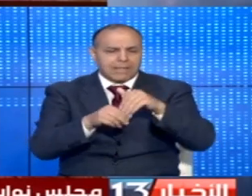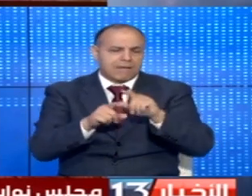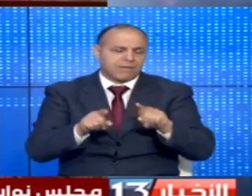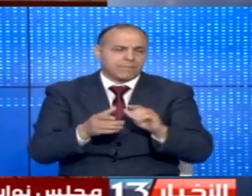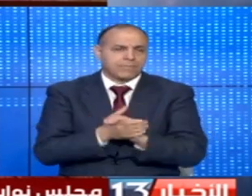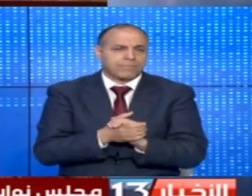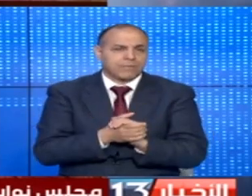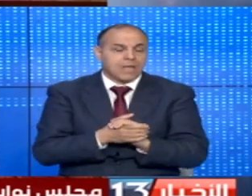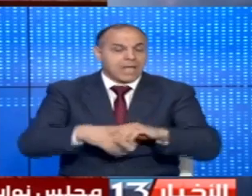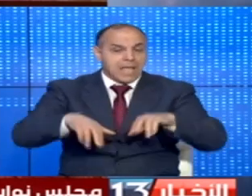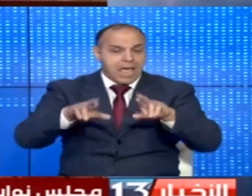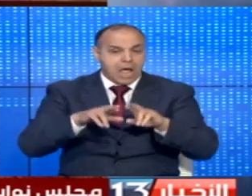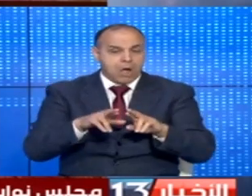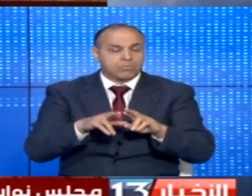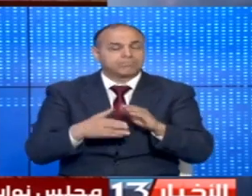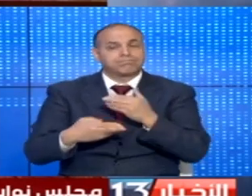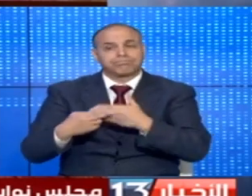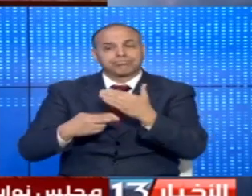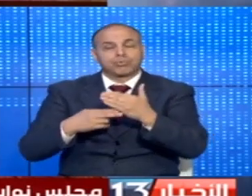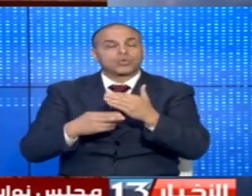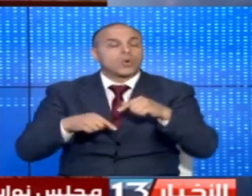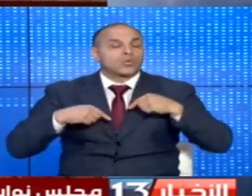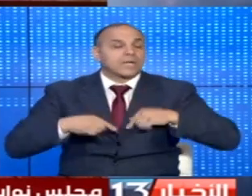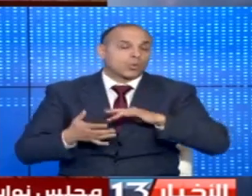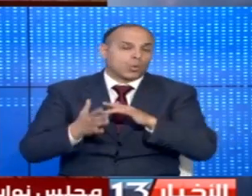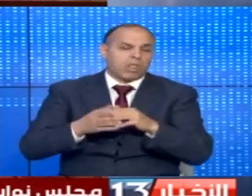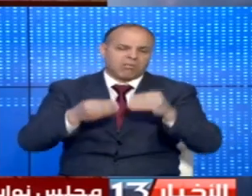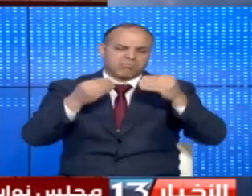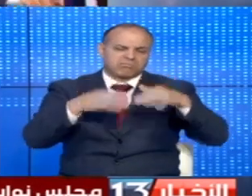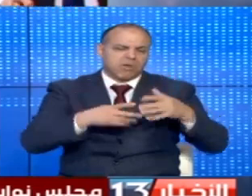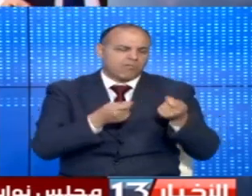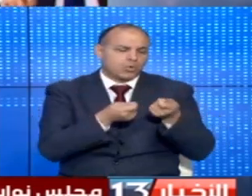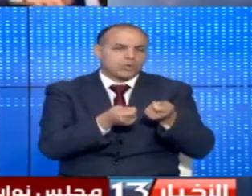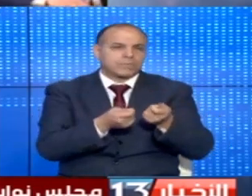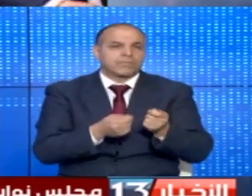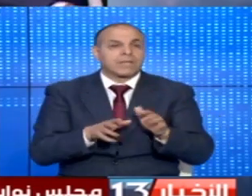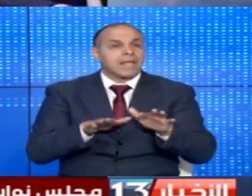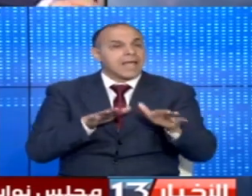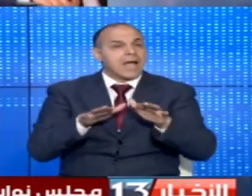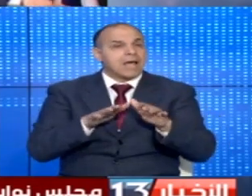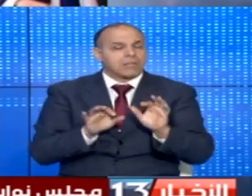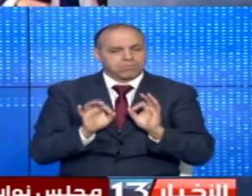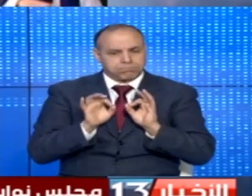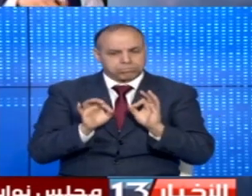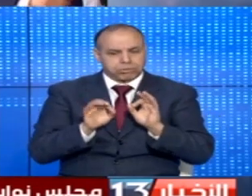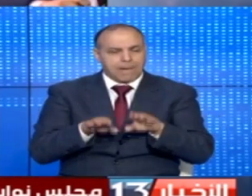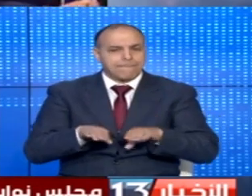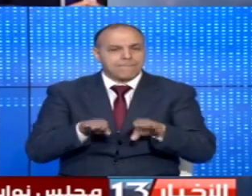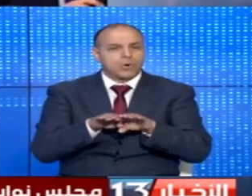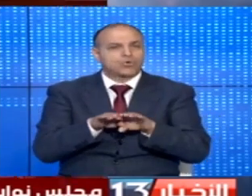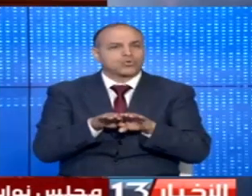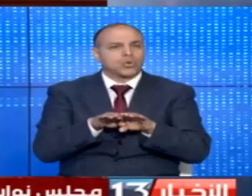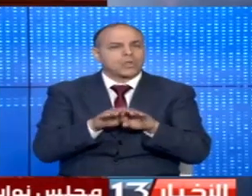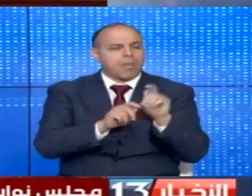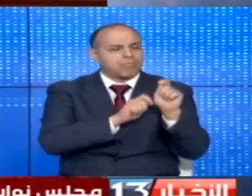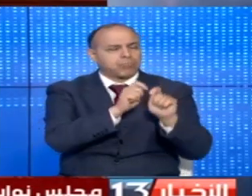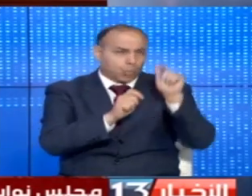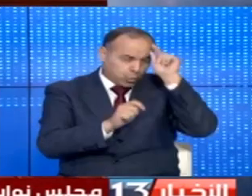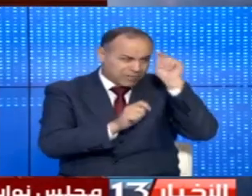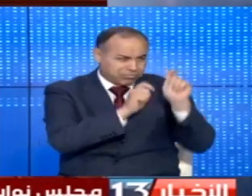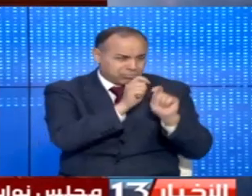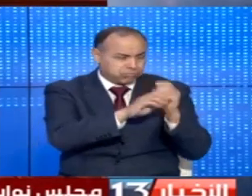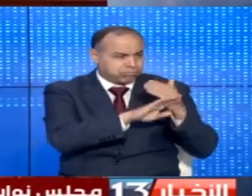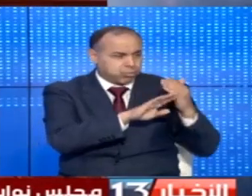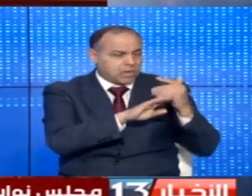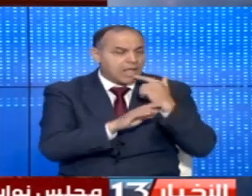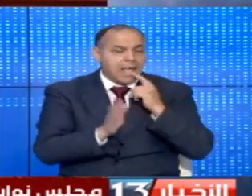واعاده هيكلتها بعد تظهر وضعها المالي وهو سعيد الى التحكم في مستوى نسبه الدين العام الى الناتج القومي